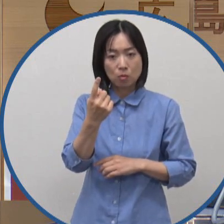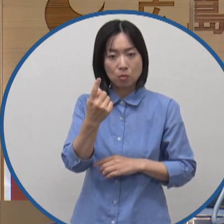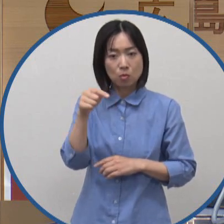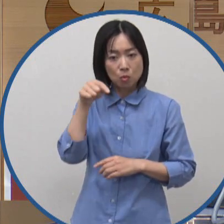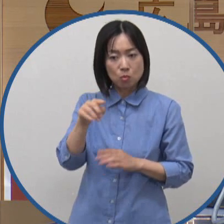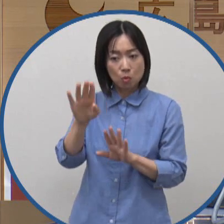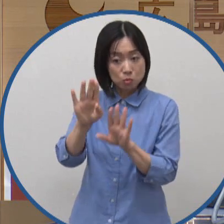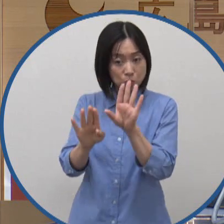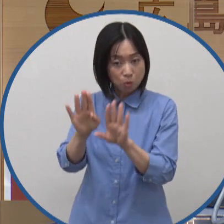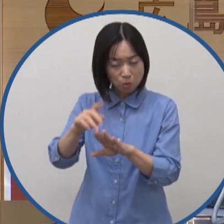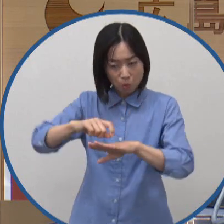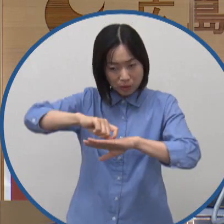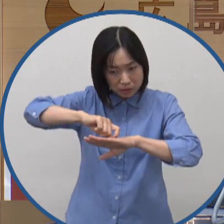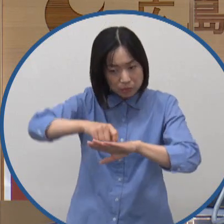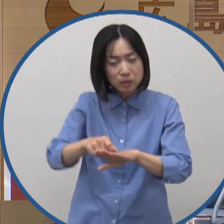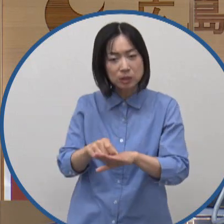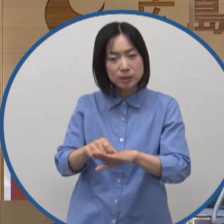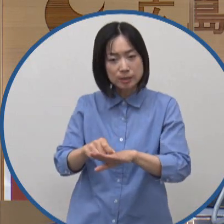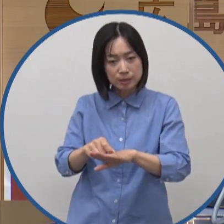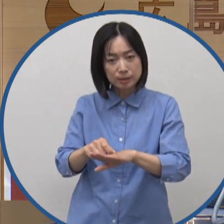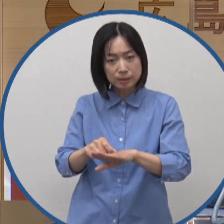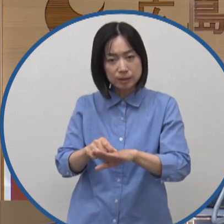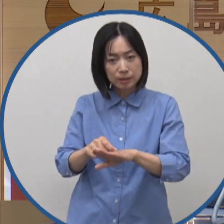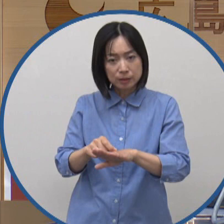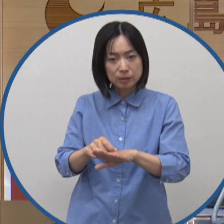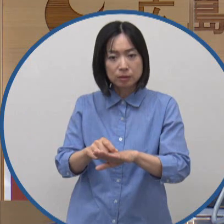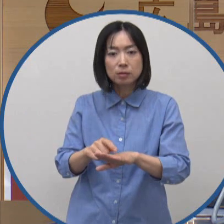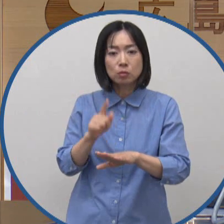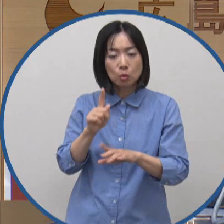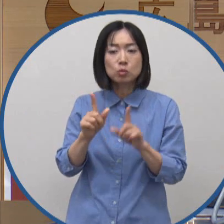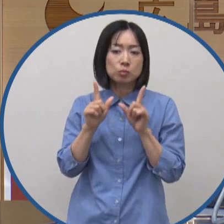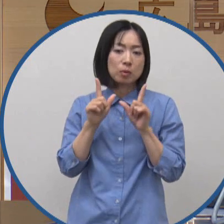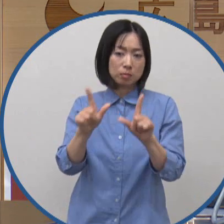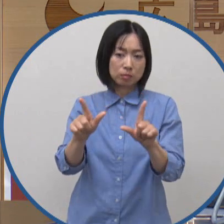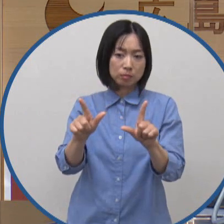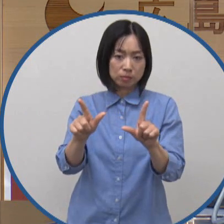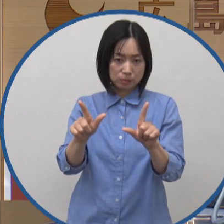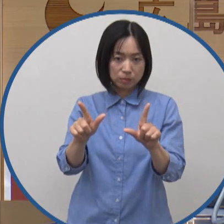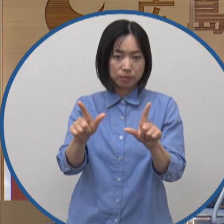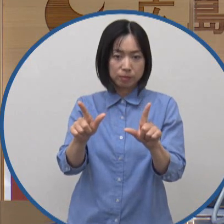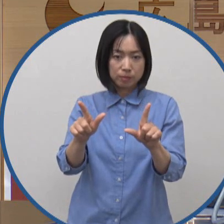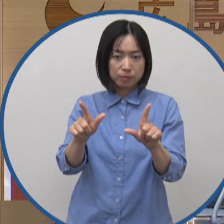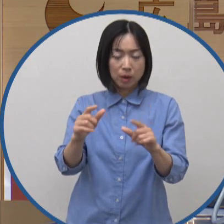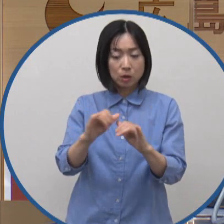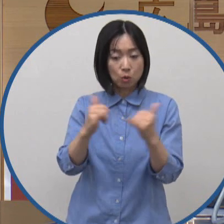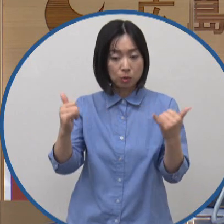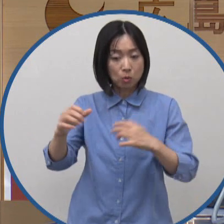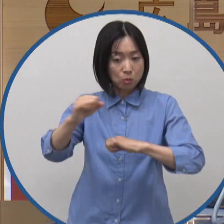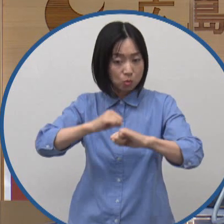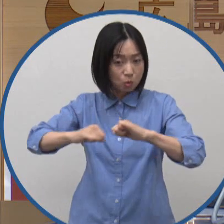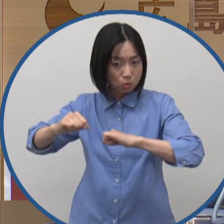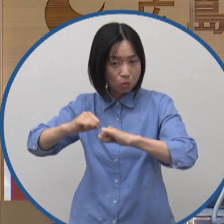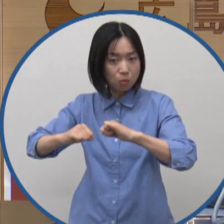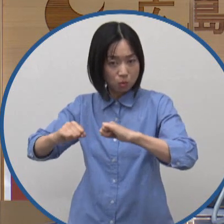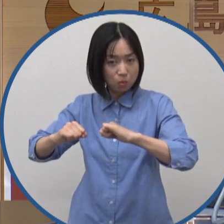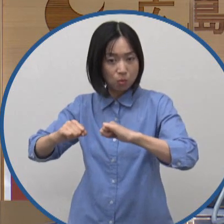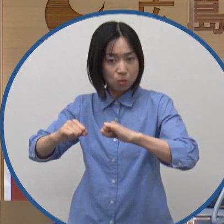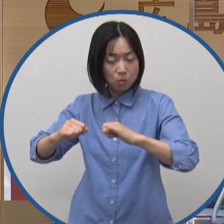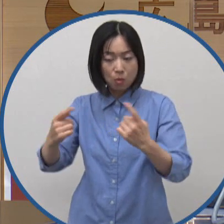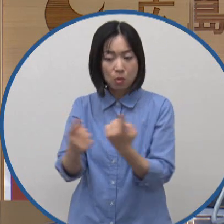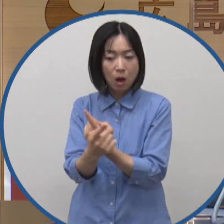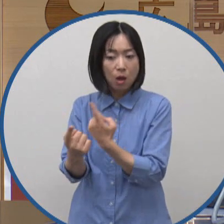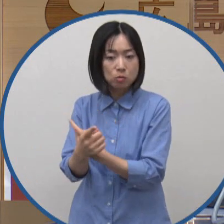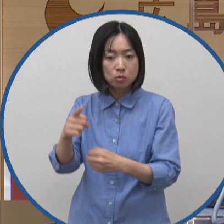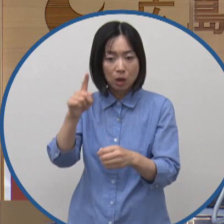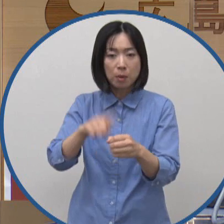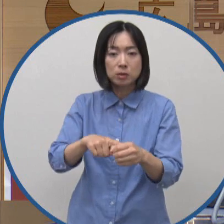この状況は深刻であるというメッセージを出して、人々の行動を変えていく